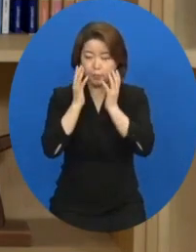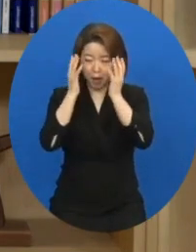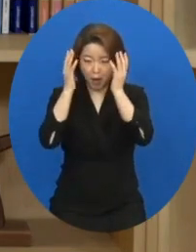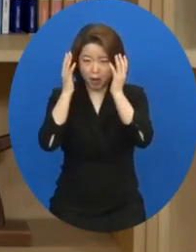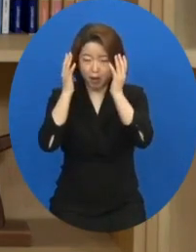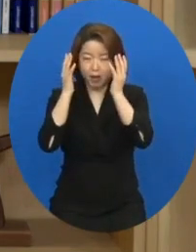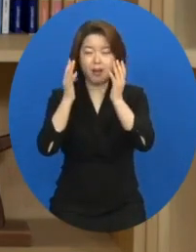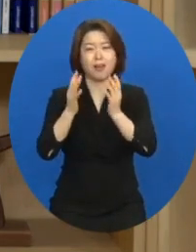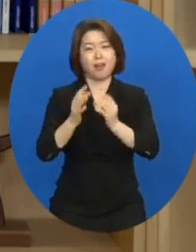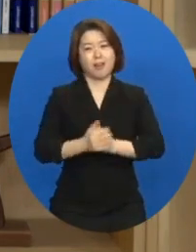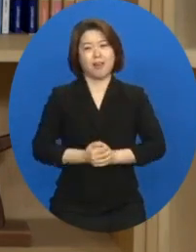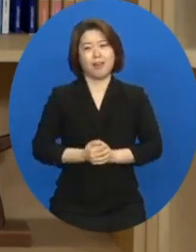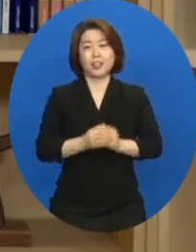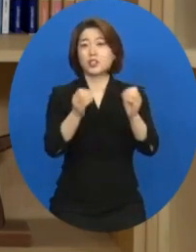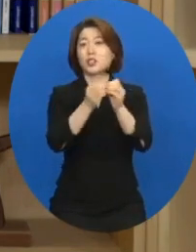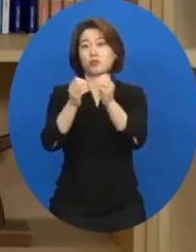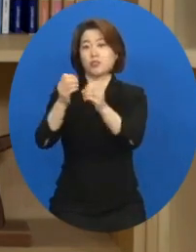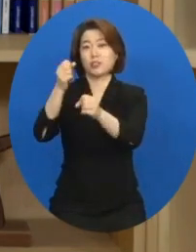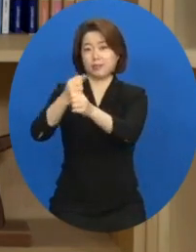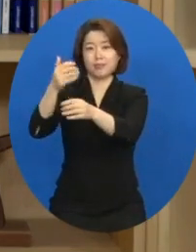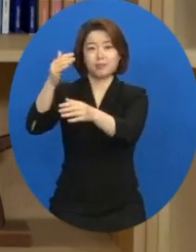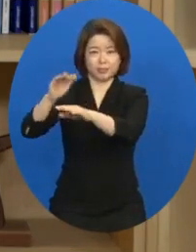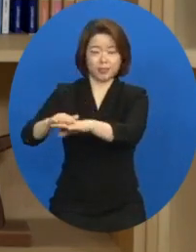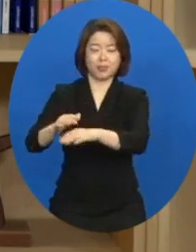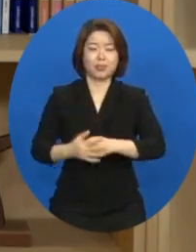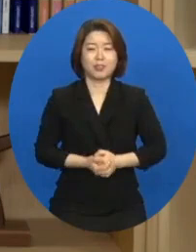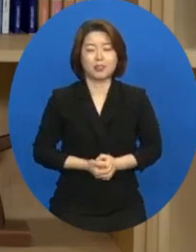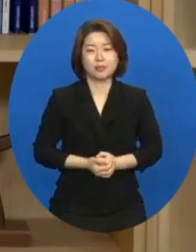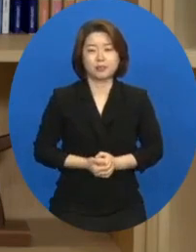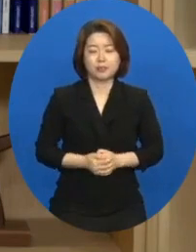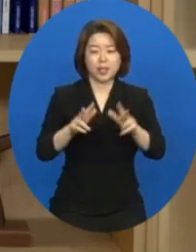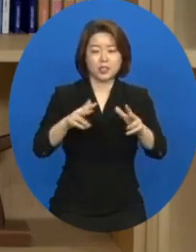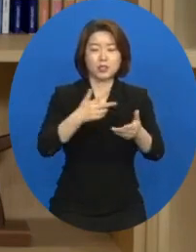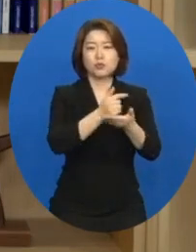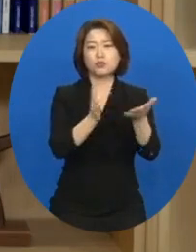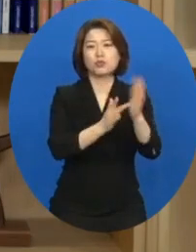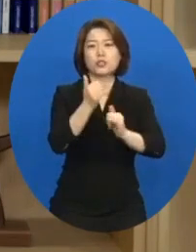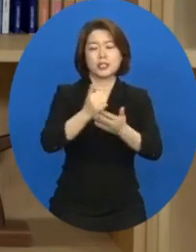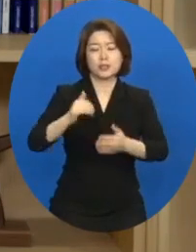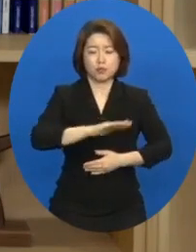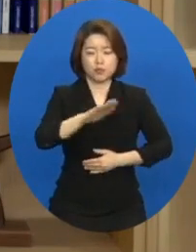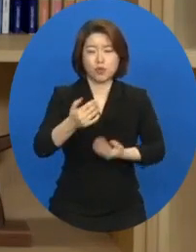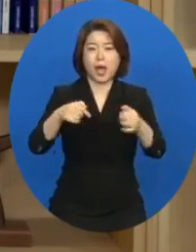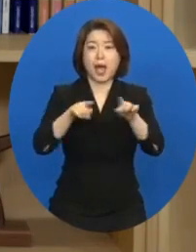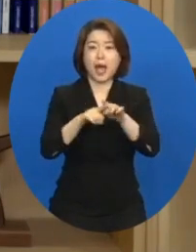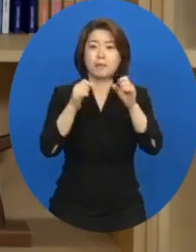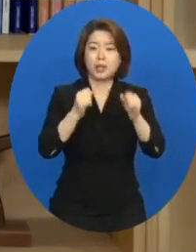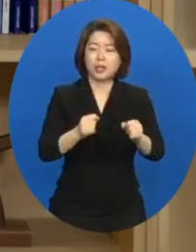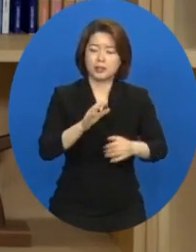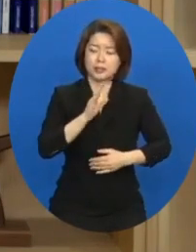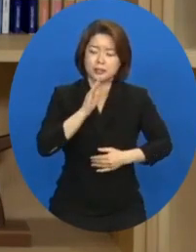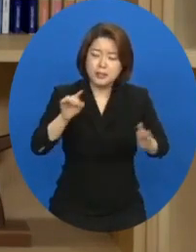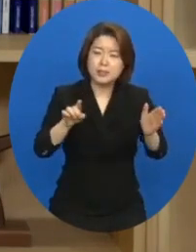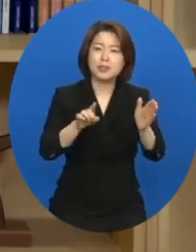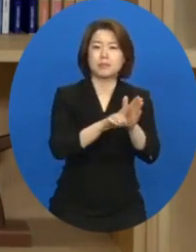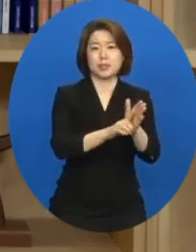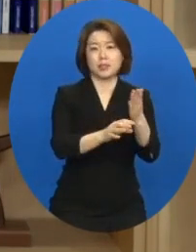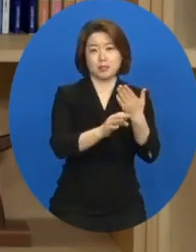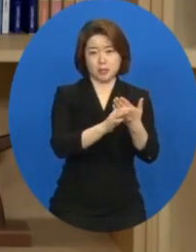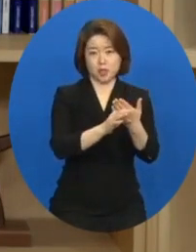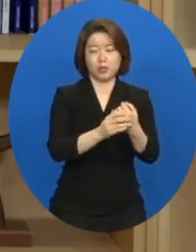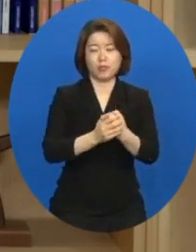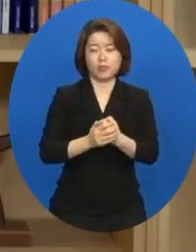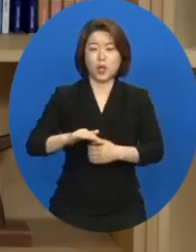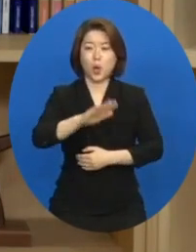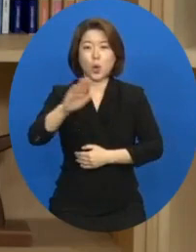저는 주 예수님께서 지금 우리와 함께 계신 것을 진짜 믿게 될 때 우리의 삶에는